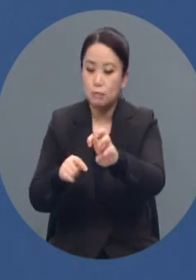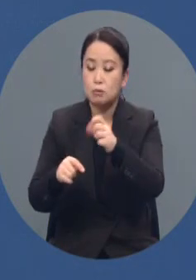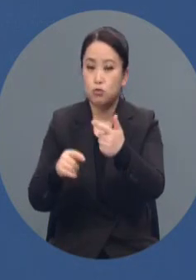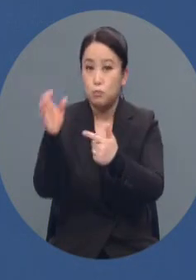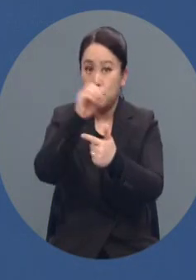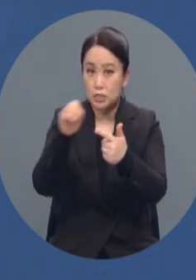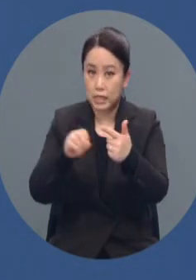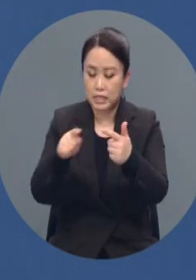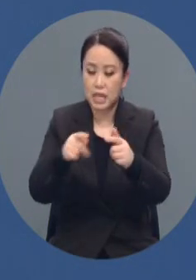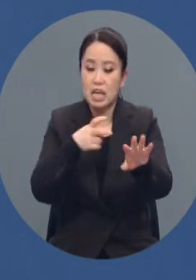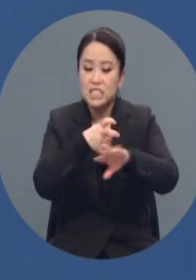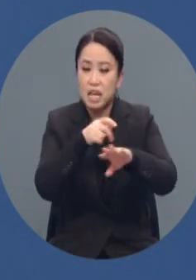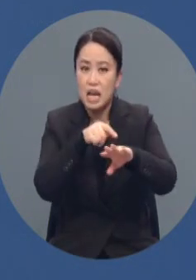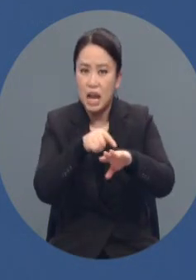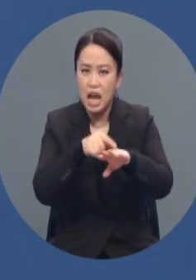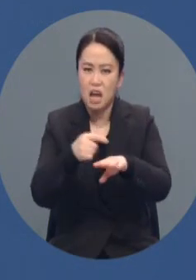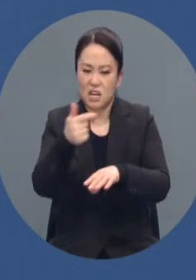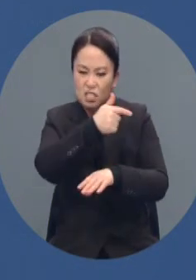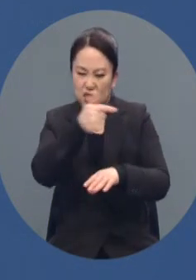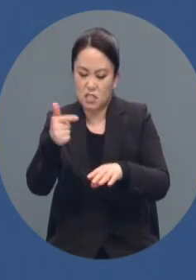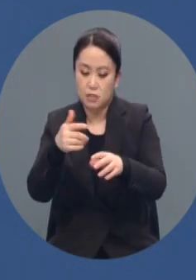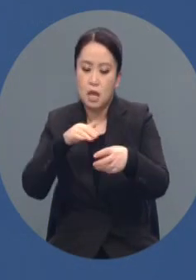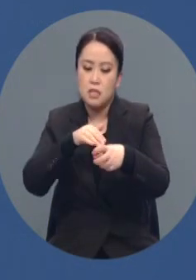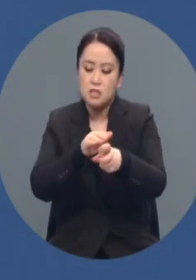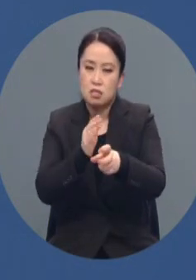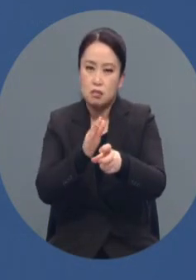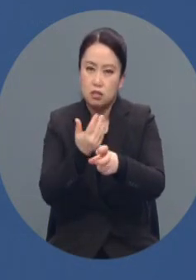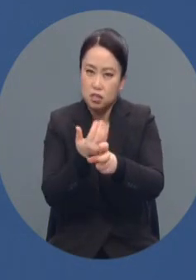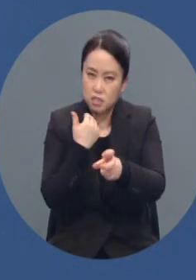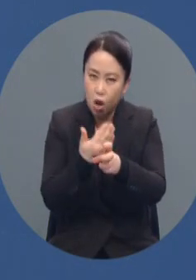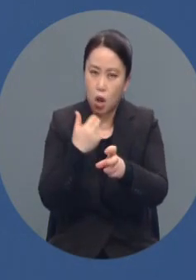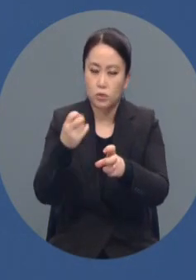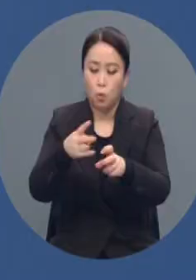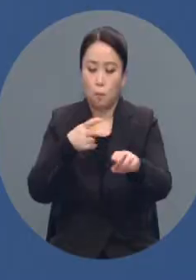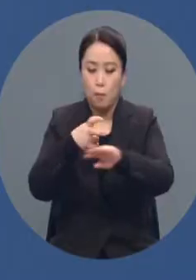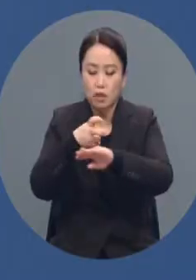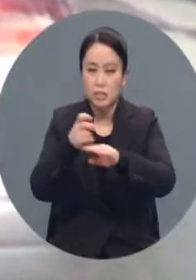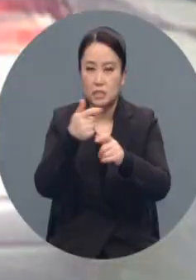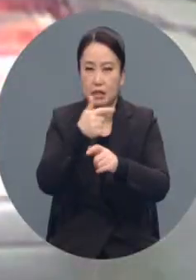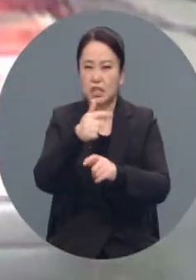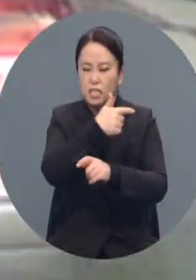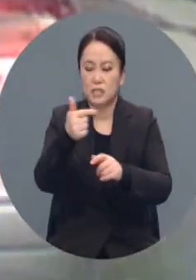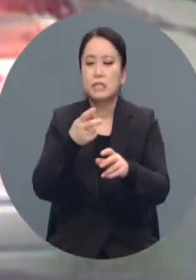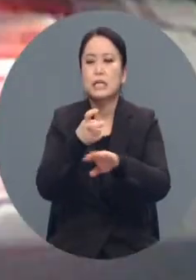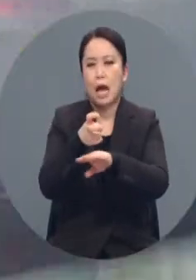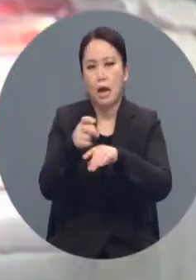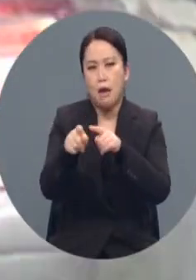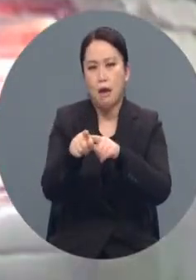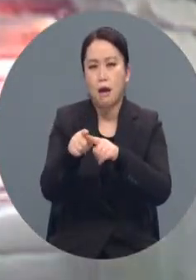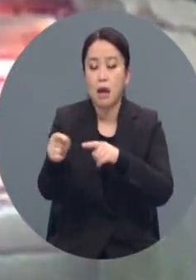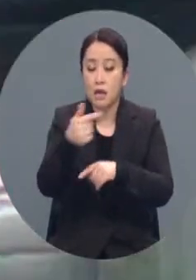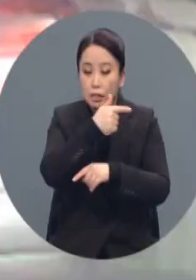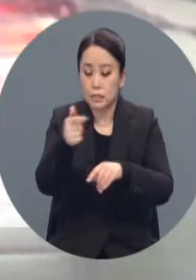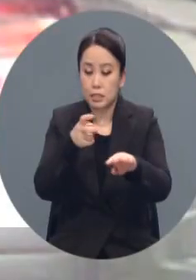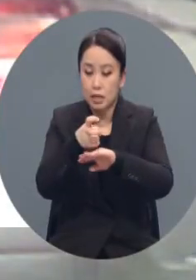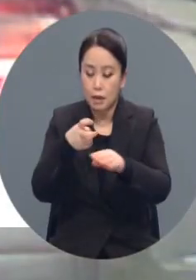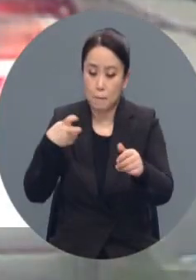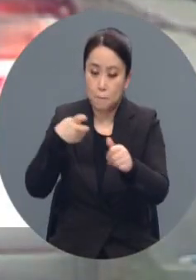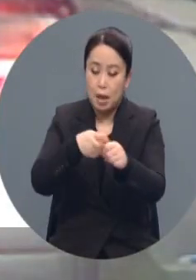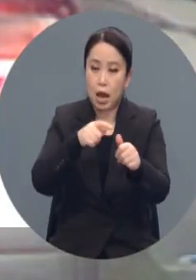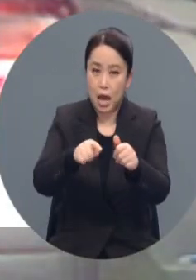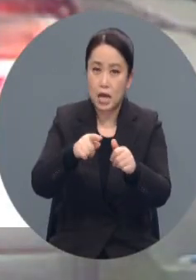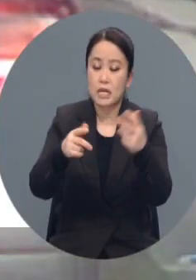가해 차량이 덤프트럭 같은 화물차나 시내버스, 대형 차량들이었습니다. 특히 대형 차량에 치인